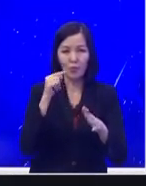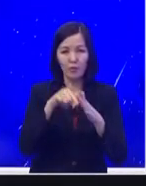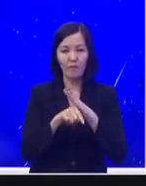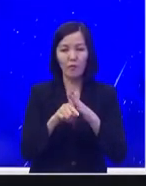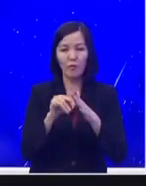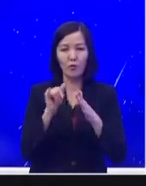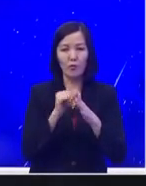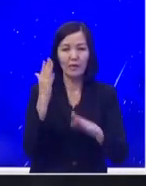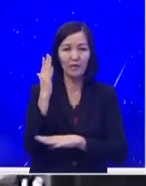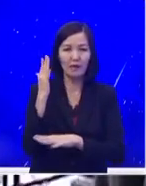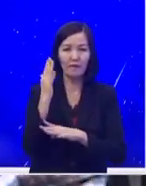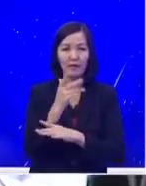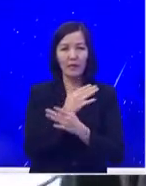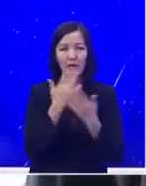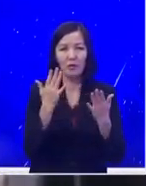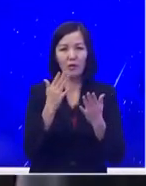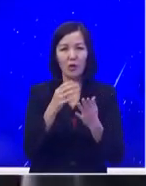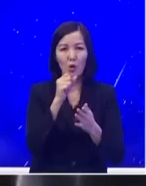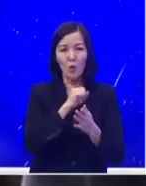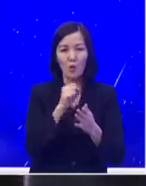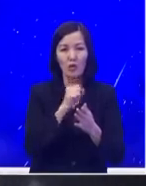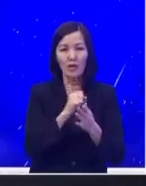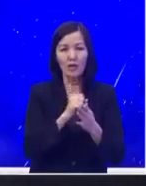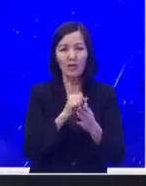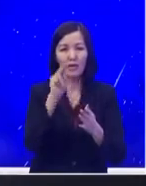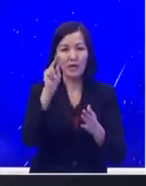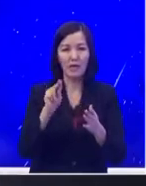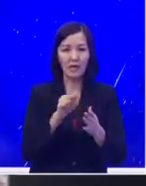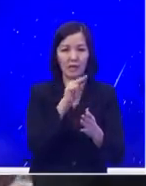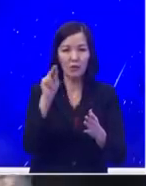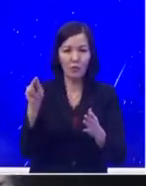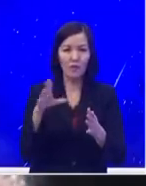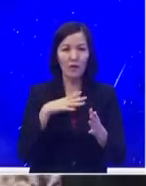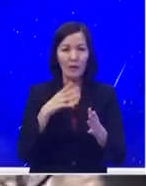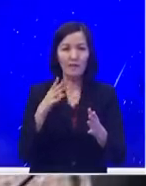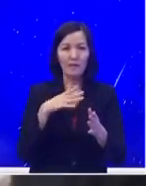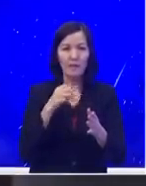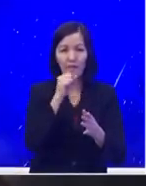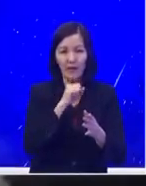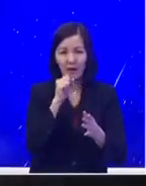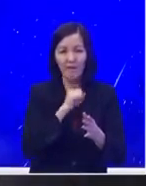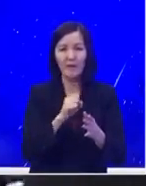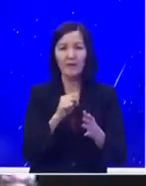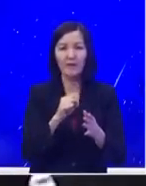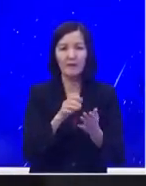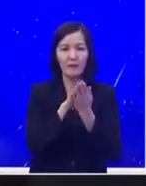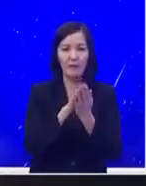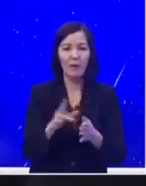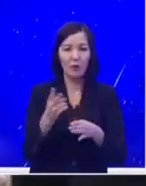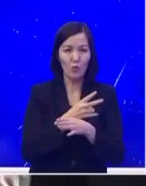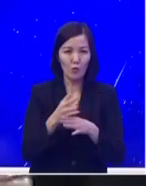дома деревянные части от одного из украденных им крестов. Со слов подозреваемого, он воровал кресты с кладбища в ночное